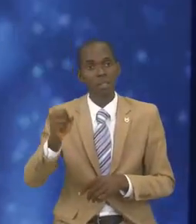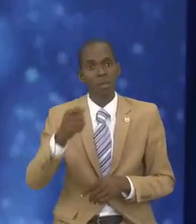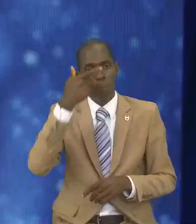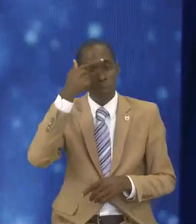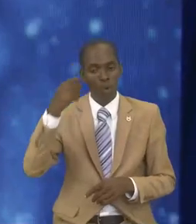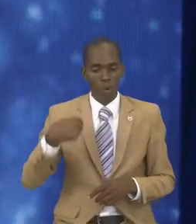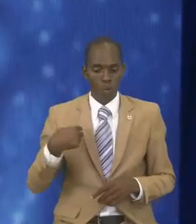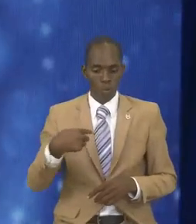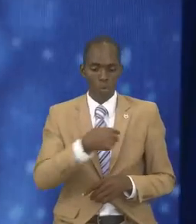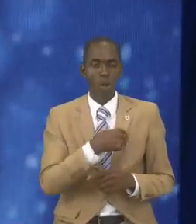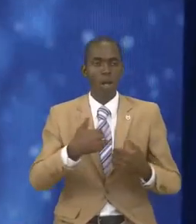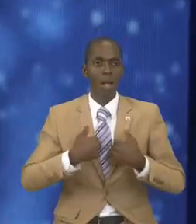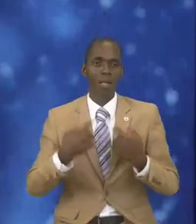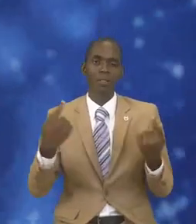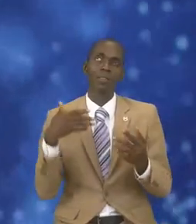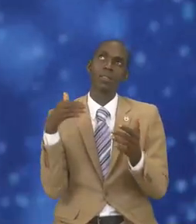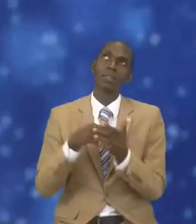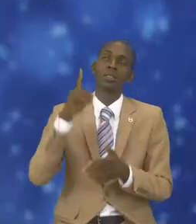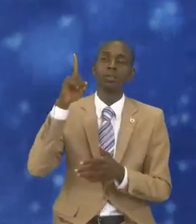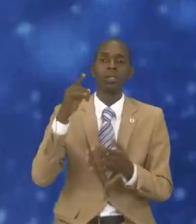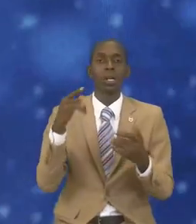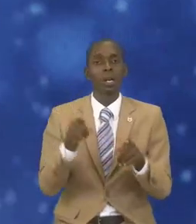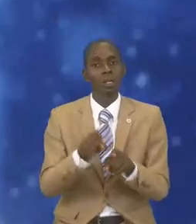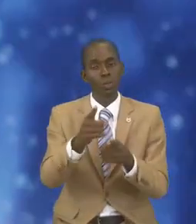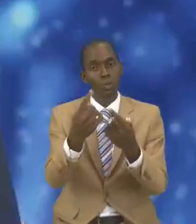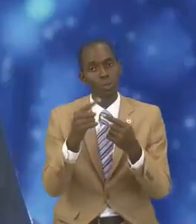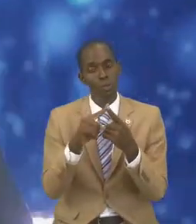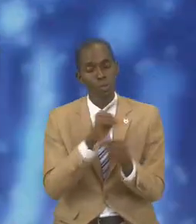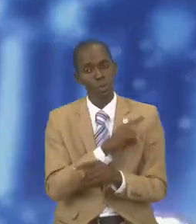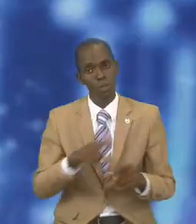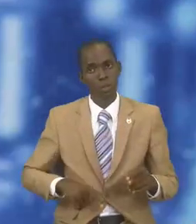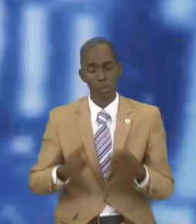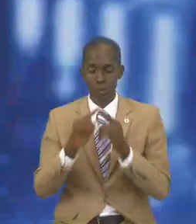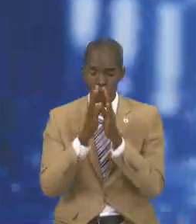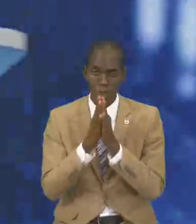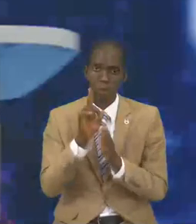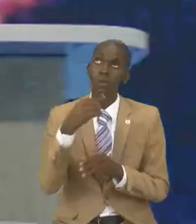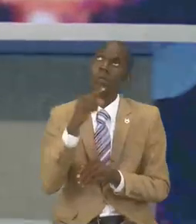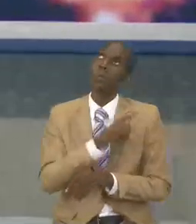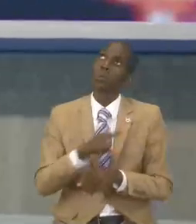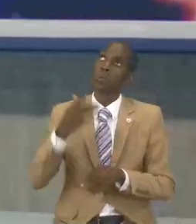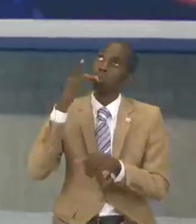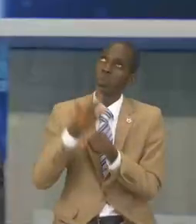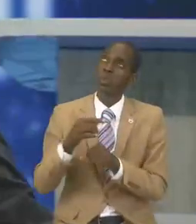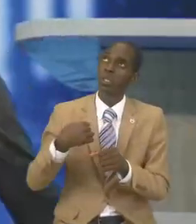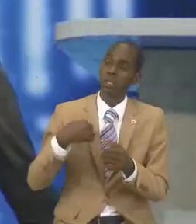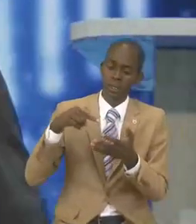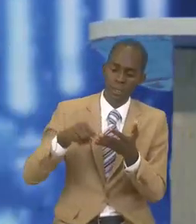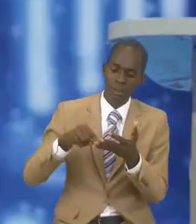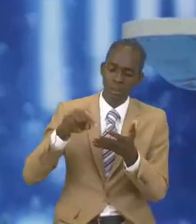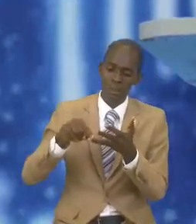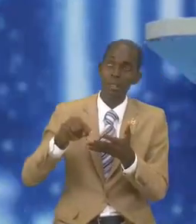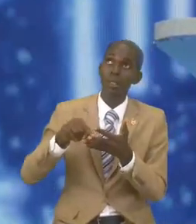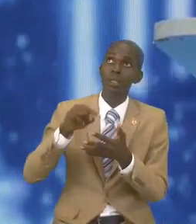avons péché contre toi. Comme tu viens au Seigneur et tu dis, Seigneur, tu m'as promis ceci, tu m'as promis